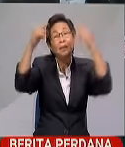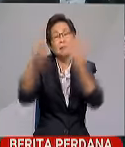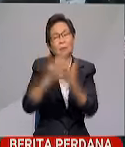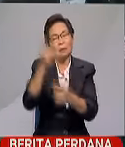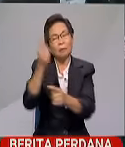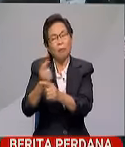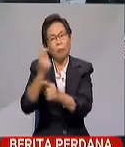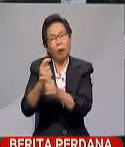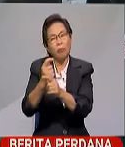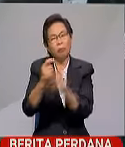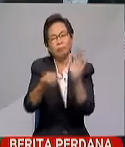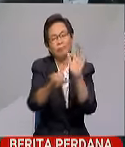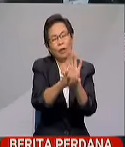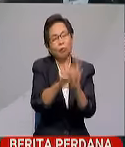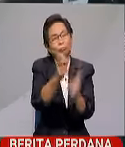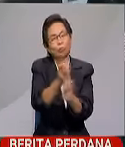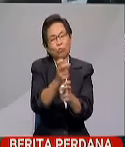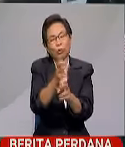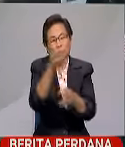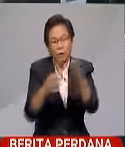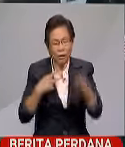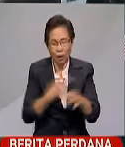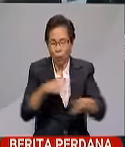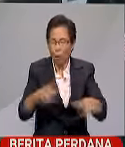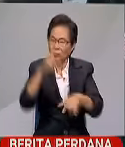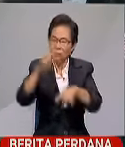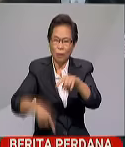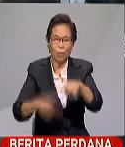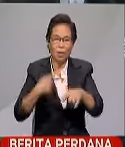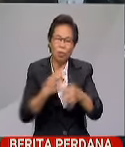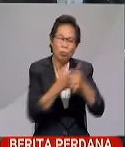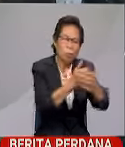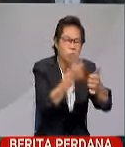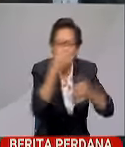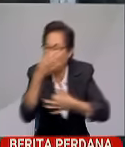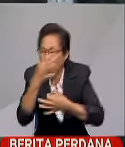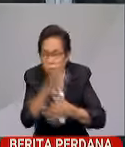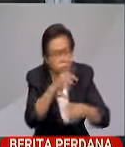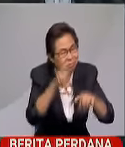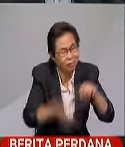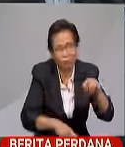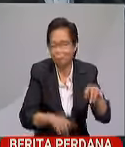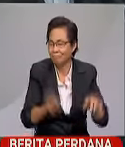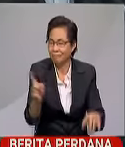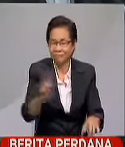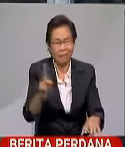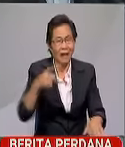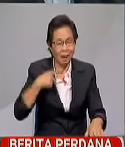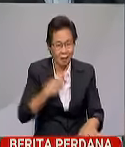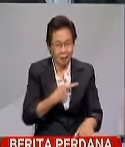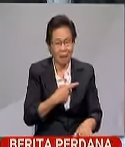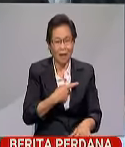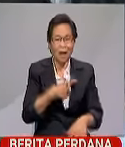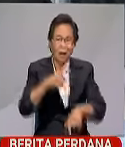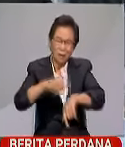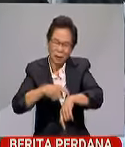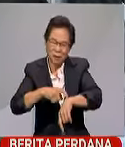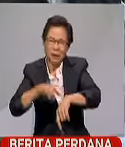mengekalkan kedudukan tu susah. So bila kita nak buat sesuatu tu, tak boleh ikut-ikut je. Orang ni buat macam ni, kita buat juga. Tak, kita akan mengambil